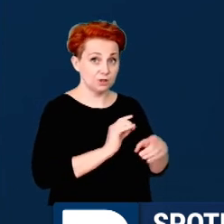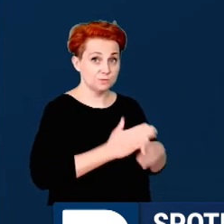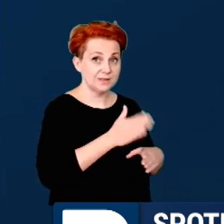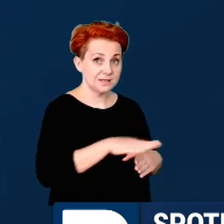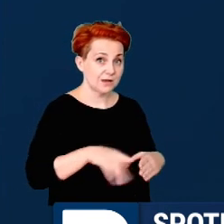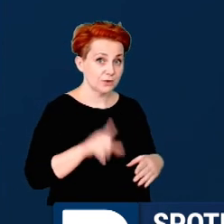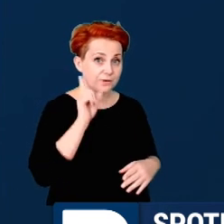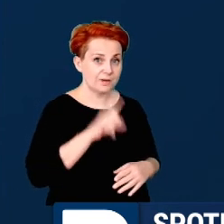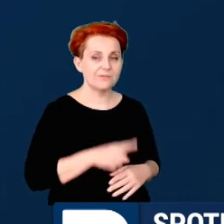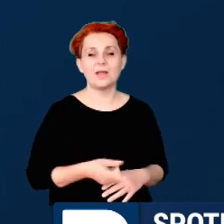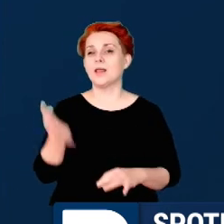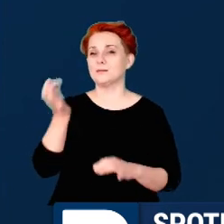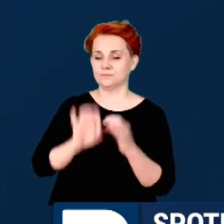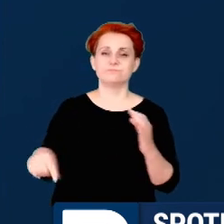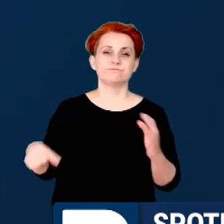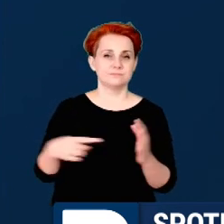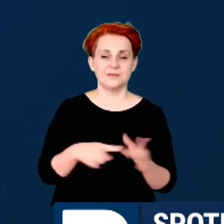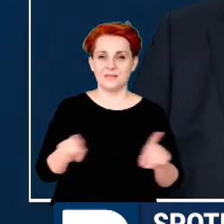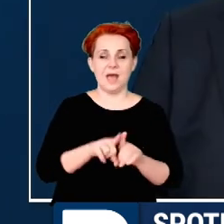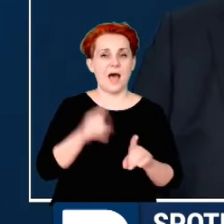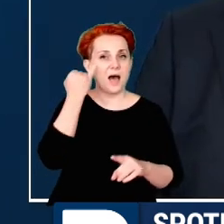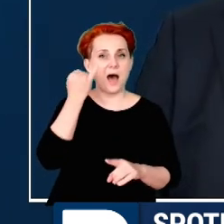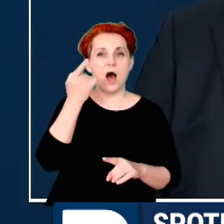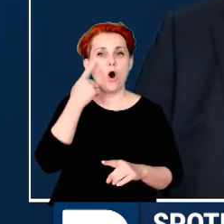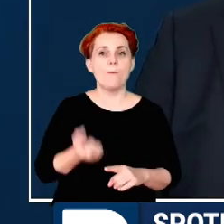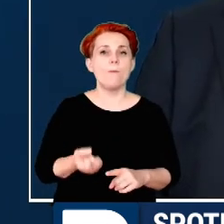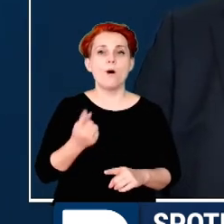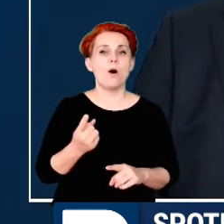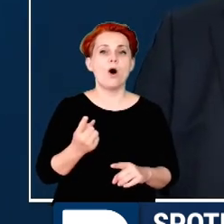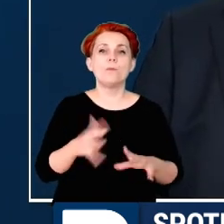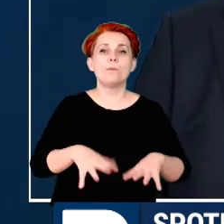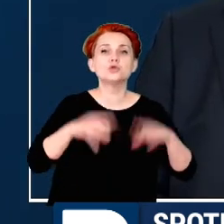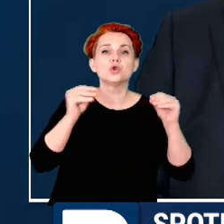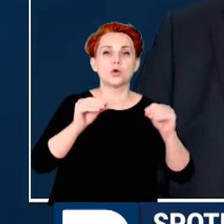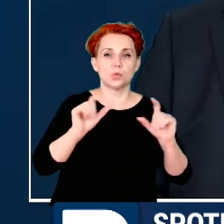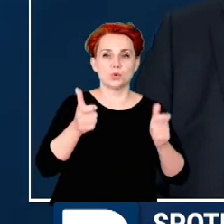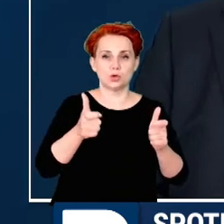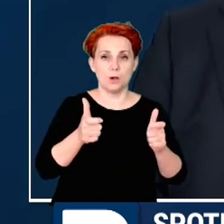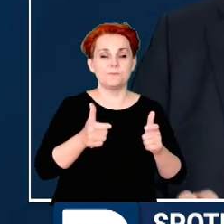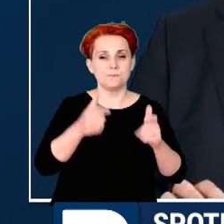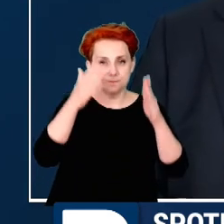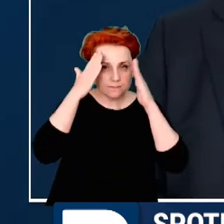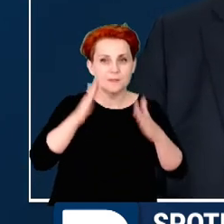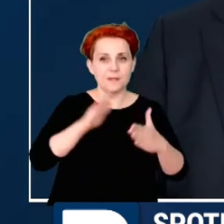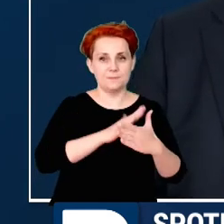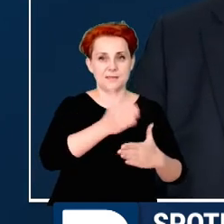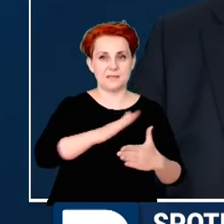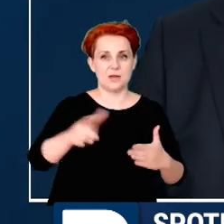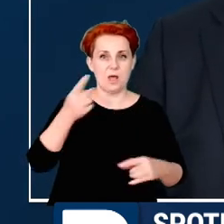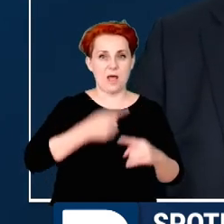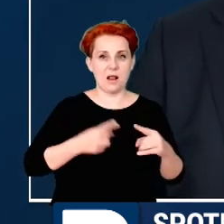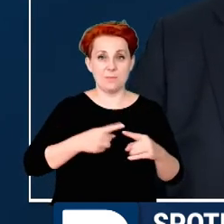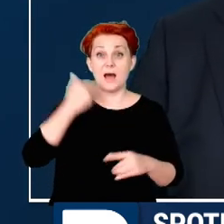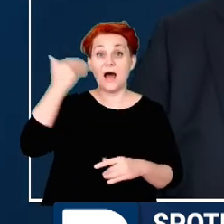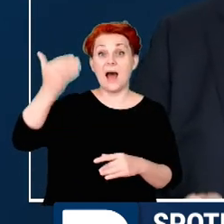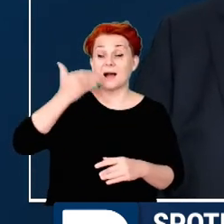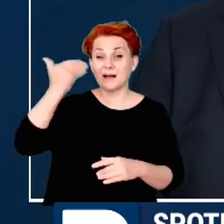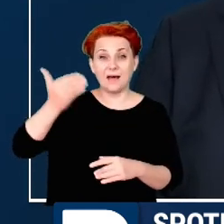powiedzmy. Dokładnie. Idea od początku była taka, żeby skupić się na elemencie międzynarodowości. Akademia po pierwsze